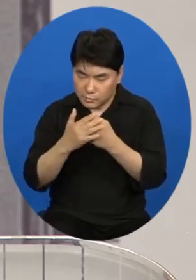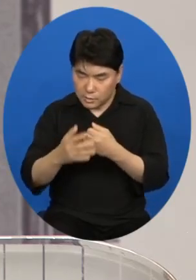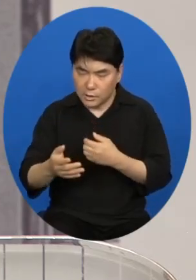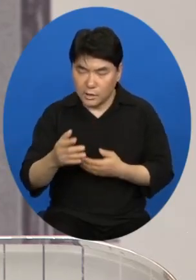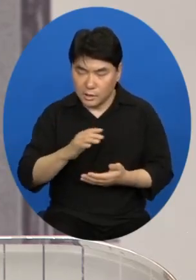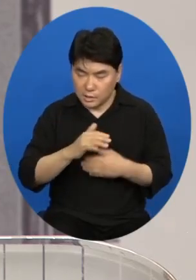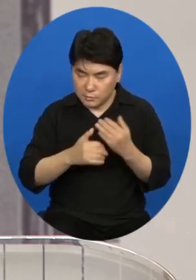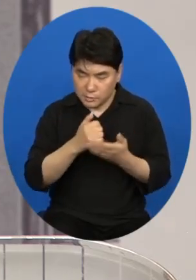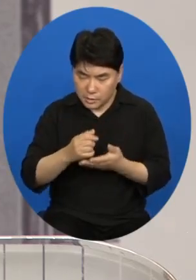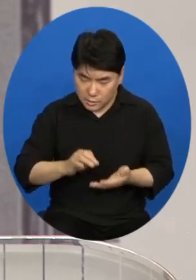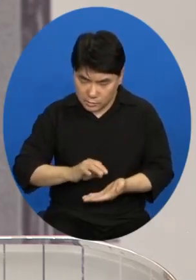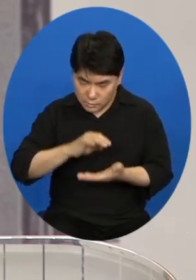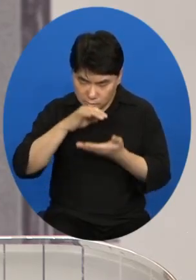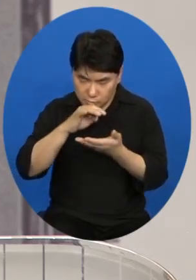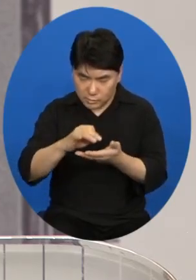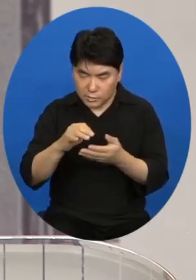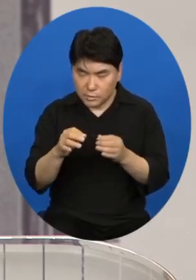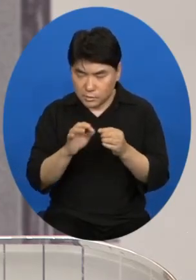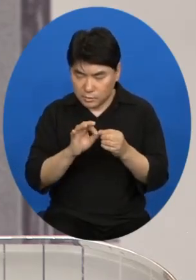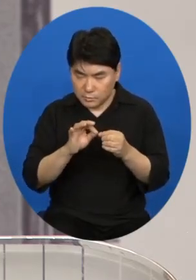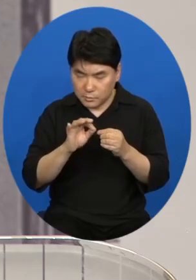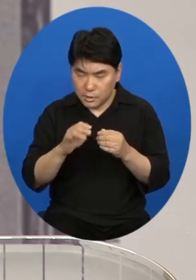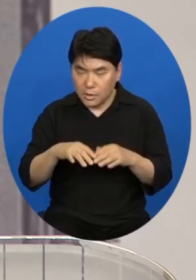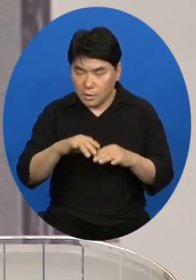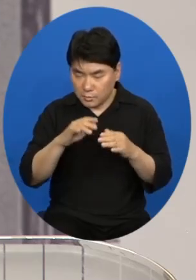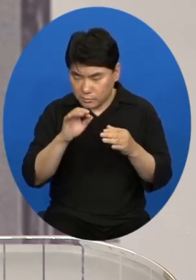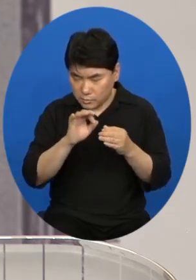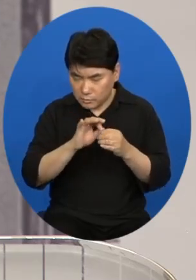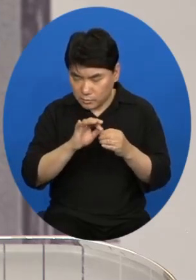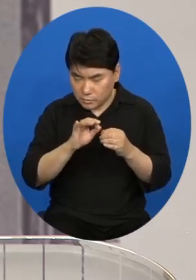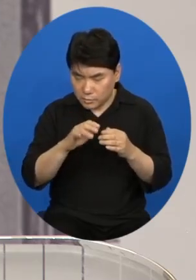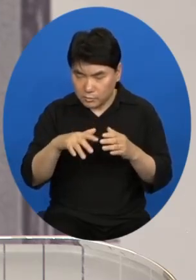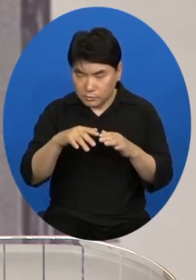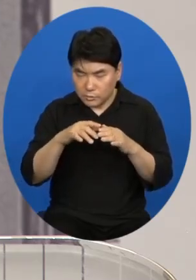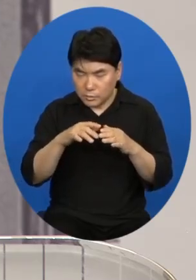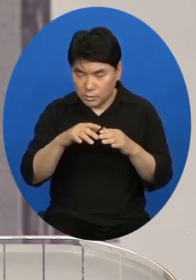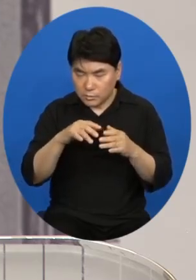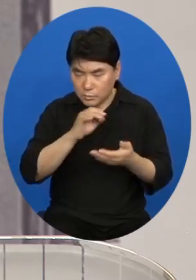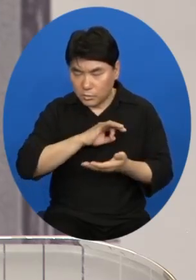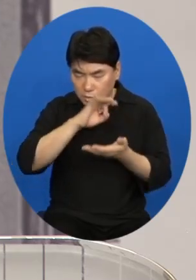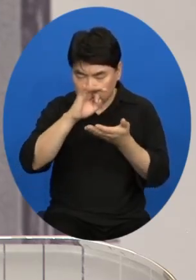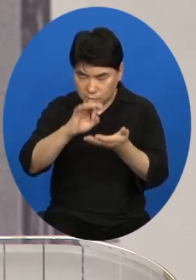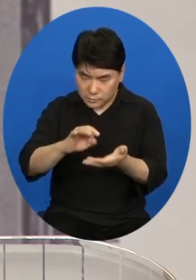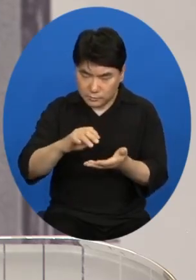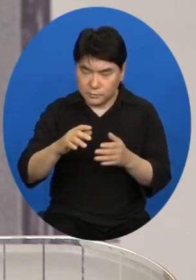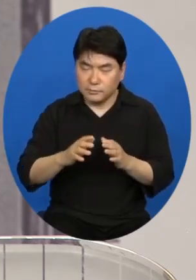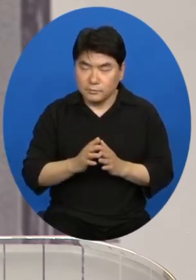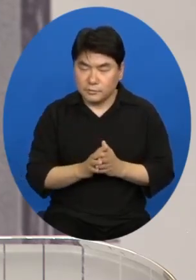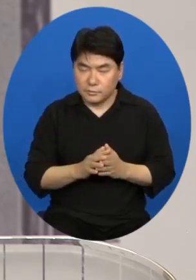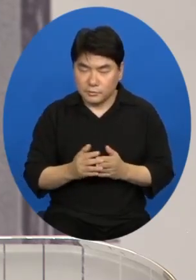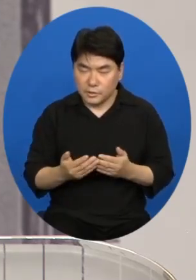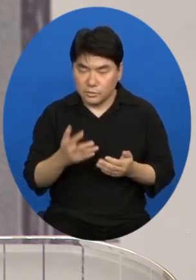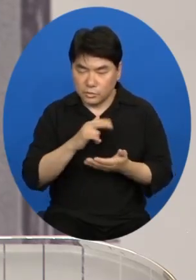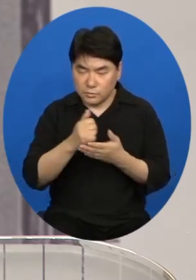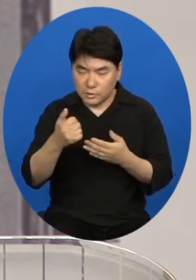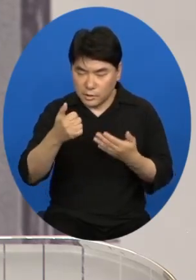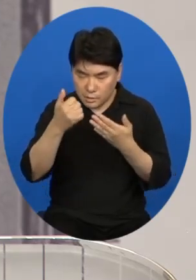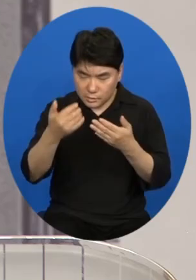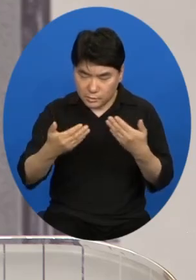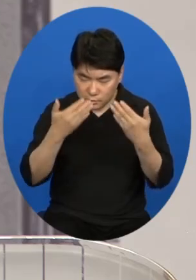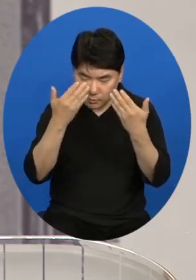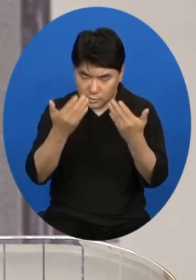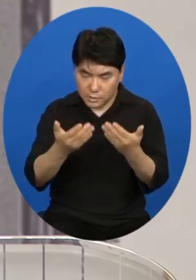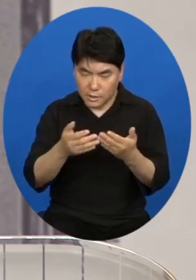예물로 올려드릴 때에 11절과 감사헌금, 구제헌금, 또한 교회 밖 성탄절 어려운 이들을 위해서 주님께 올려드립니다.